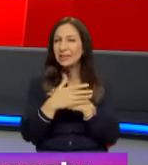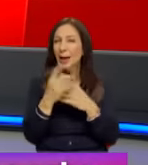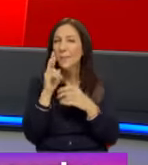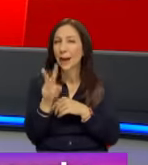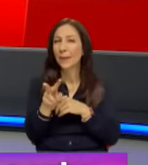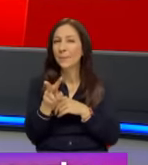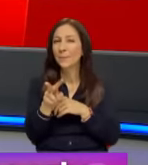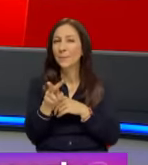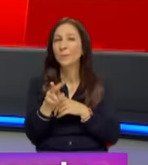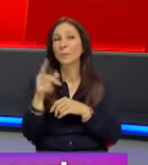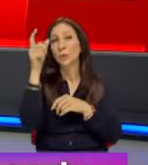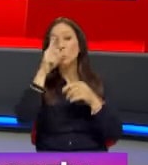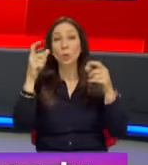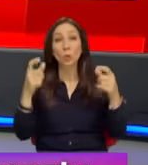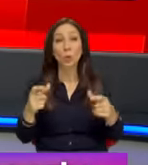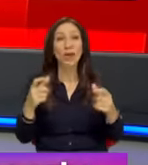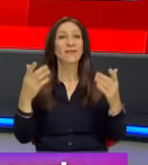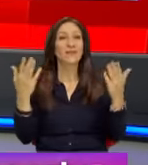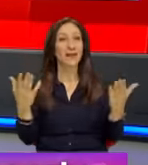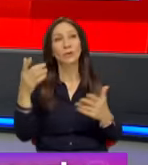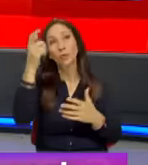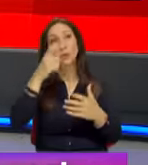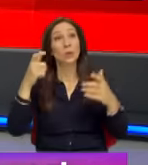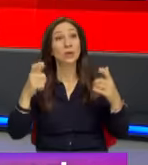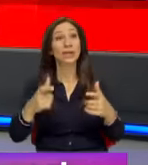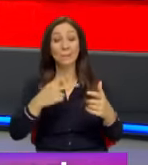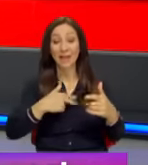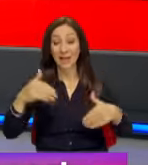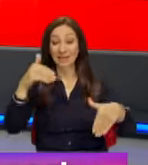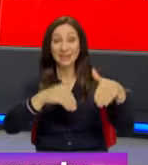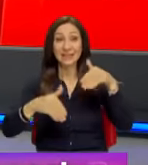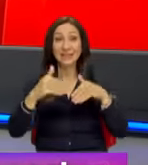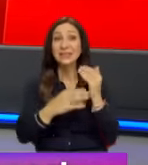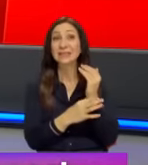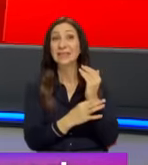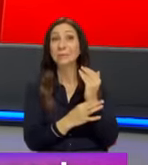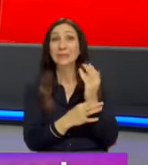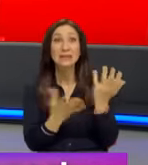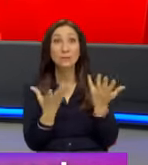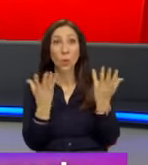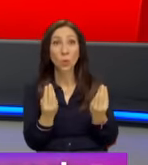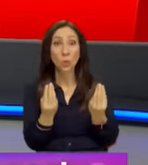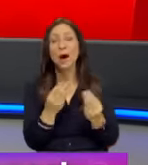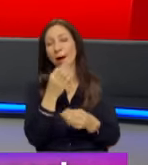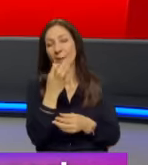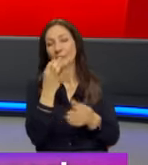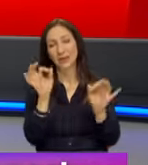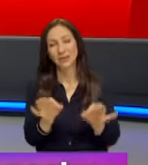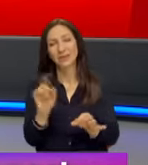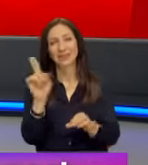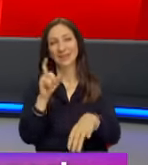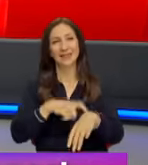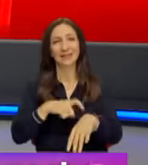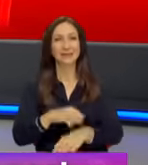gidelim. Türkiye ve Türkiye'nin yerel seçim nabzı nasıl attı? Haberimizle başlasın Çalar